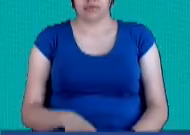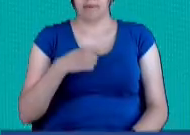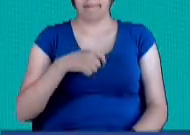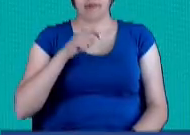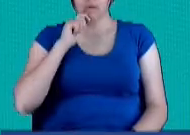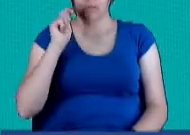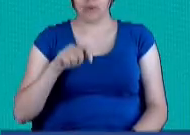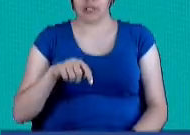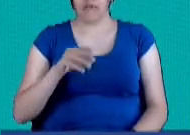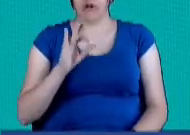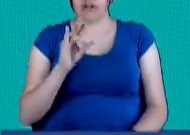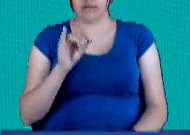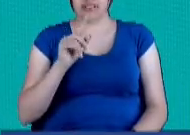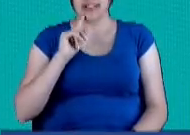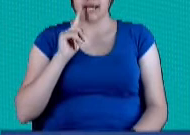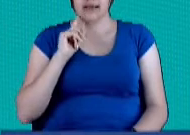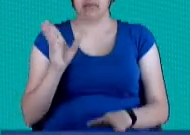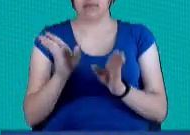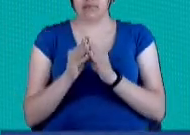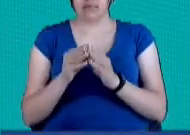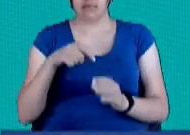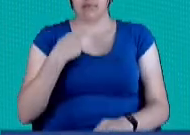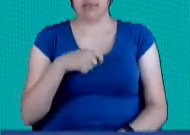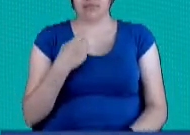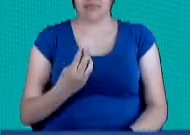Президент України Володимир Зеленський разом із президенткою